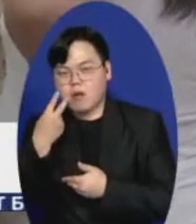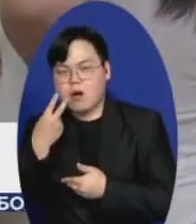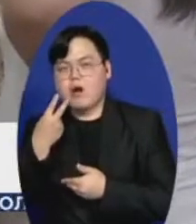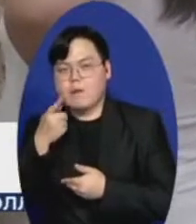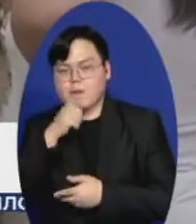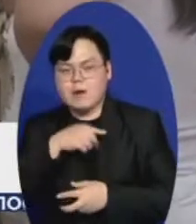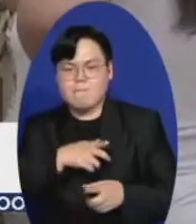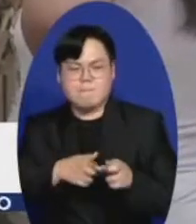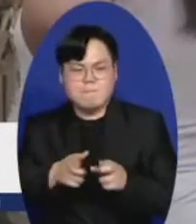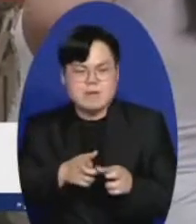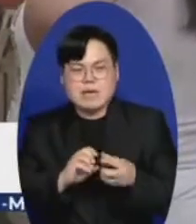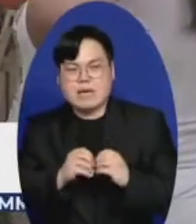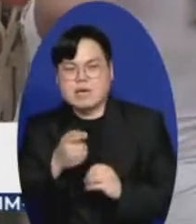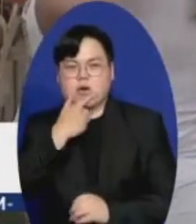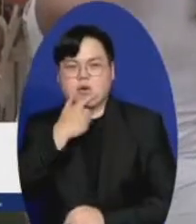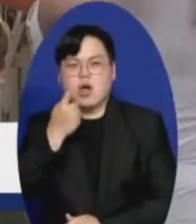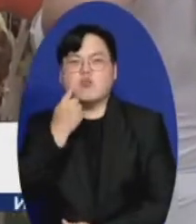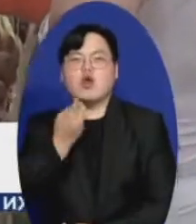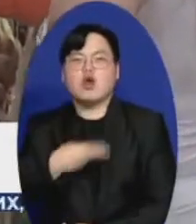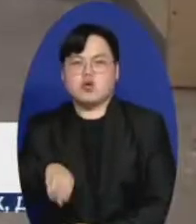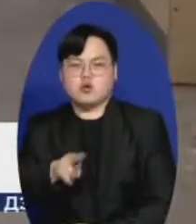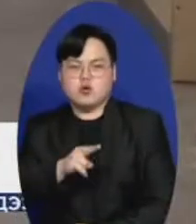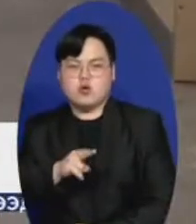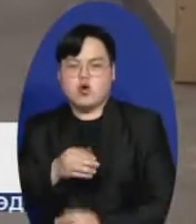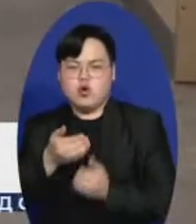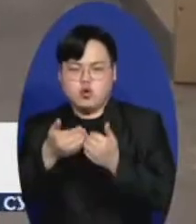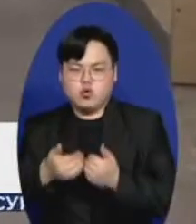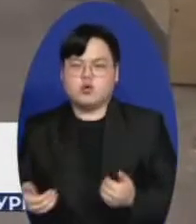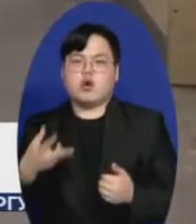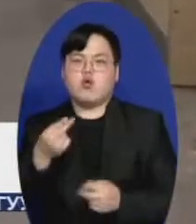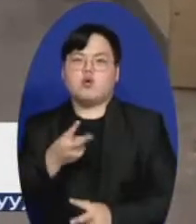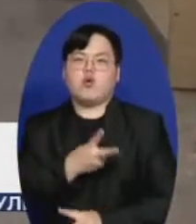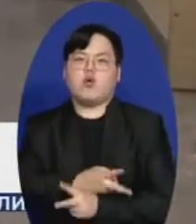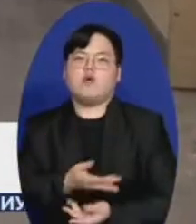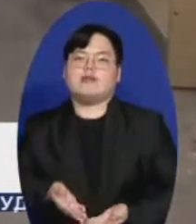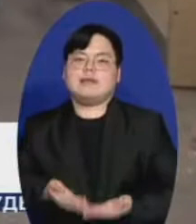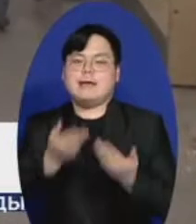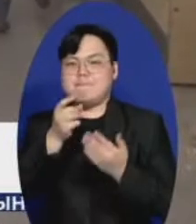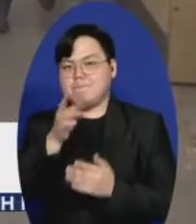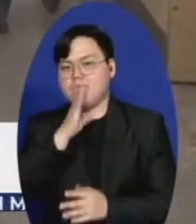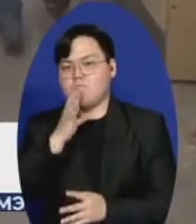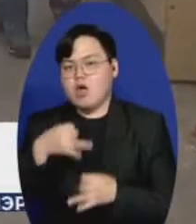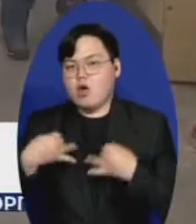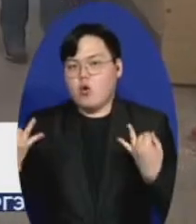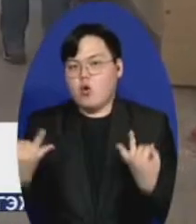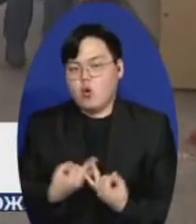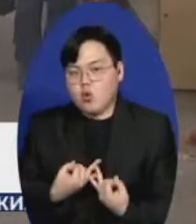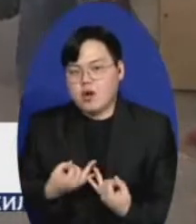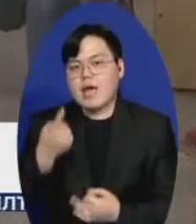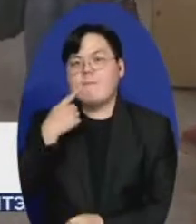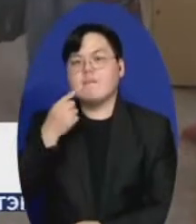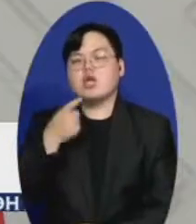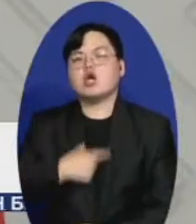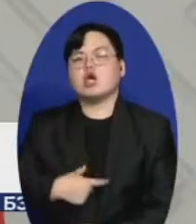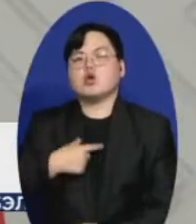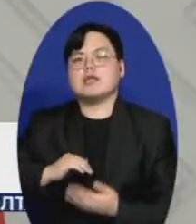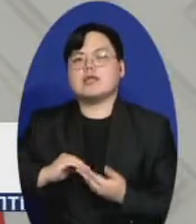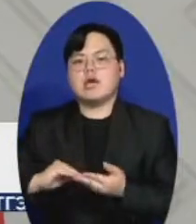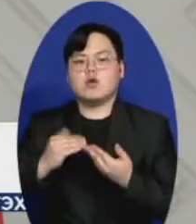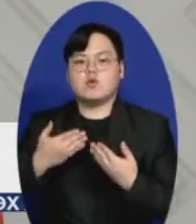бизнес эрхлэх орчин нь улам хомигдох болсон эмэгтэйчүүдийг тусгайлсан хуулиар дэмжлэгэрүүлснийг улсын хурлд эмэгтэй гишүүд